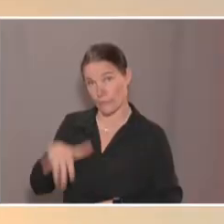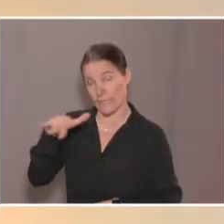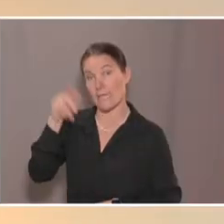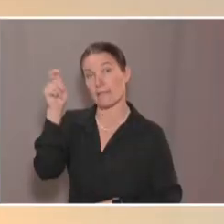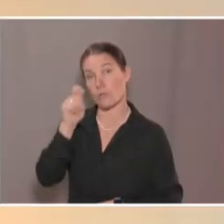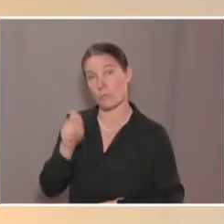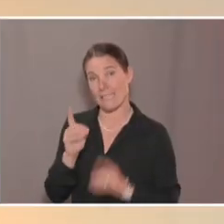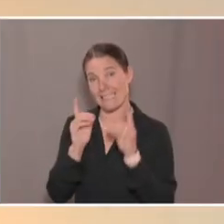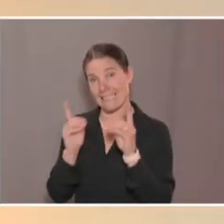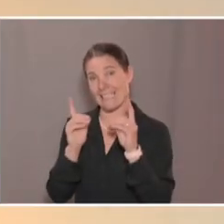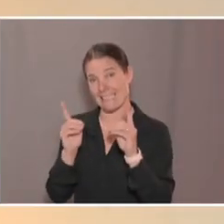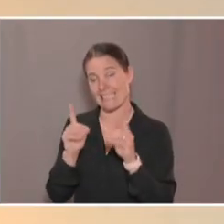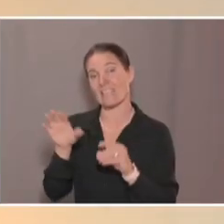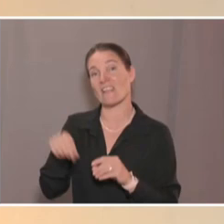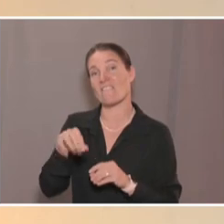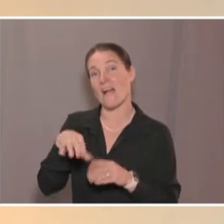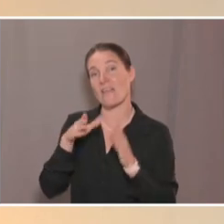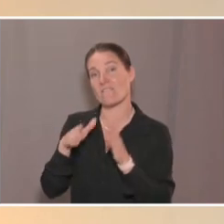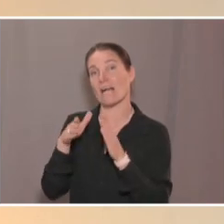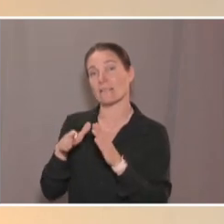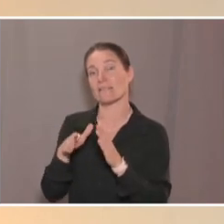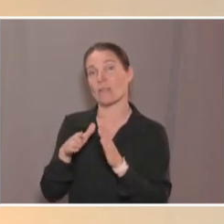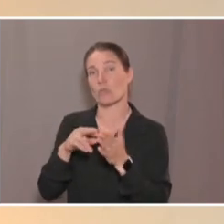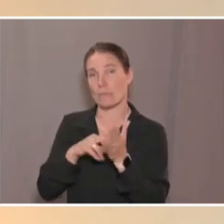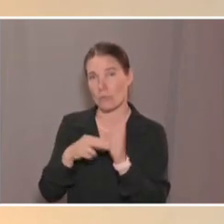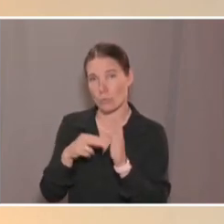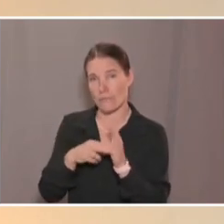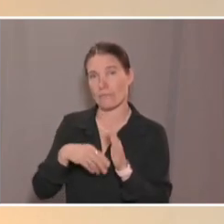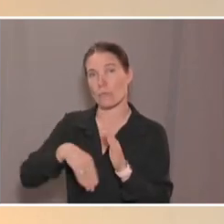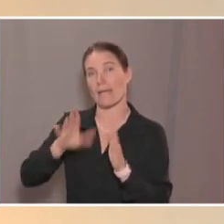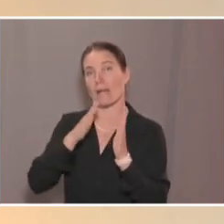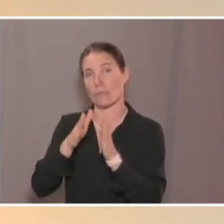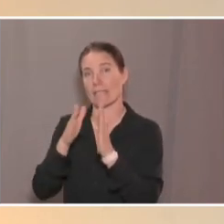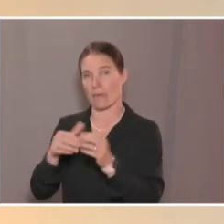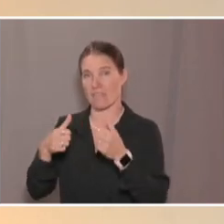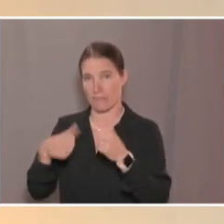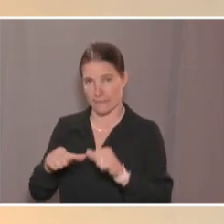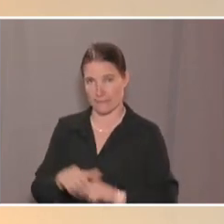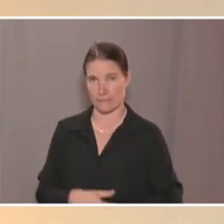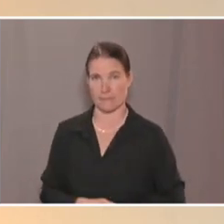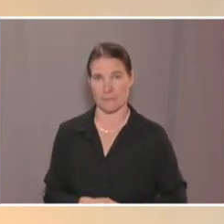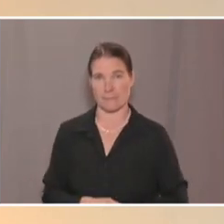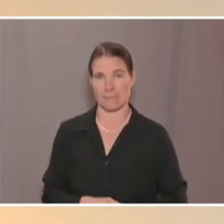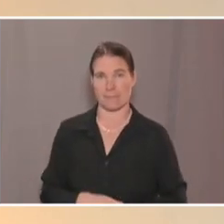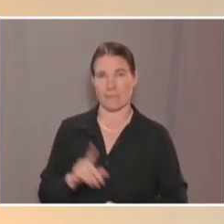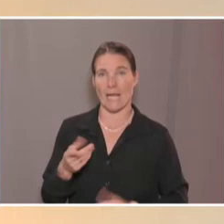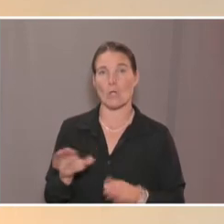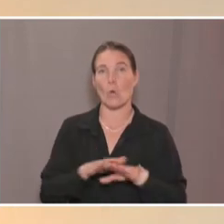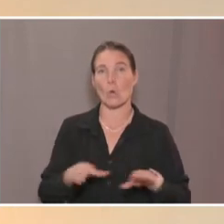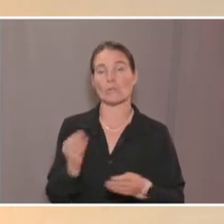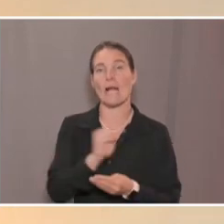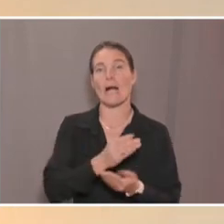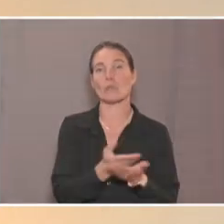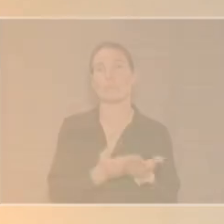der Didaktik eines Wahlfaches sowie die Fachmethodik weiterer Fächer verpflichtend. Darüber hinaus sollte eine Grundausbildung in den